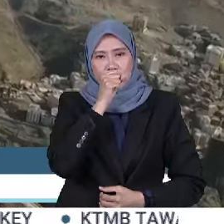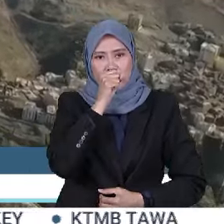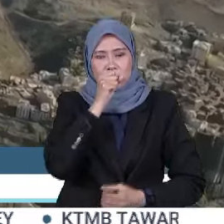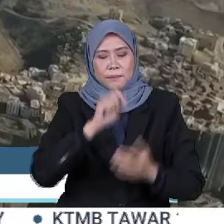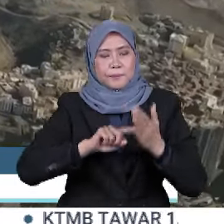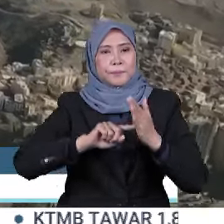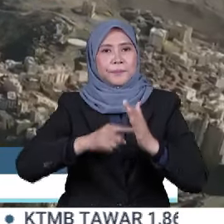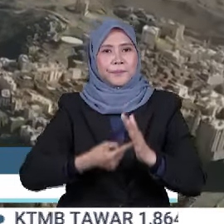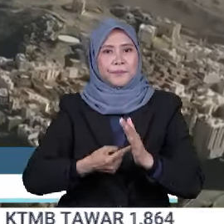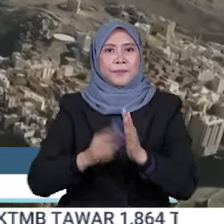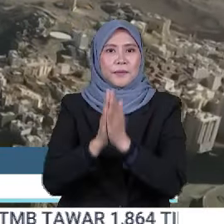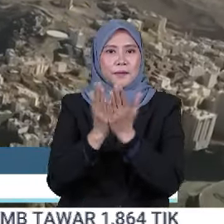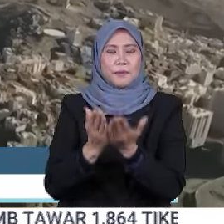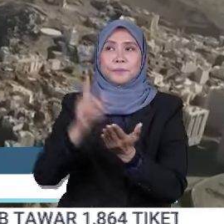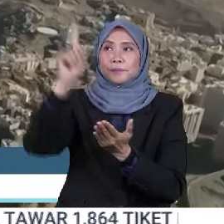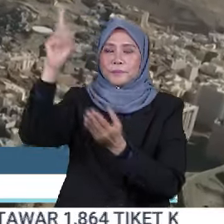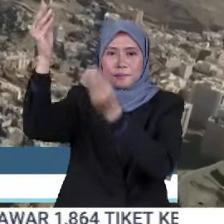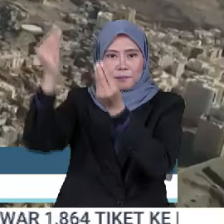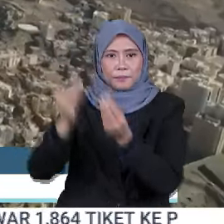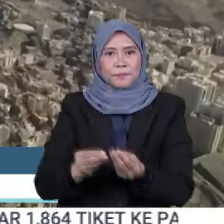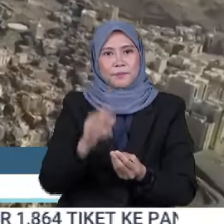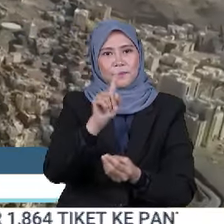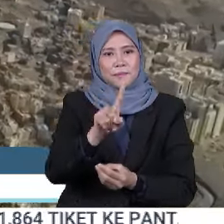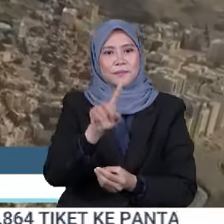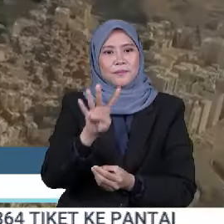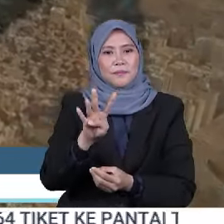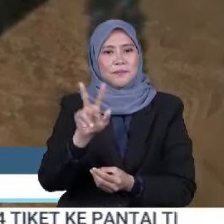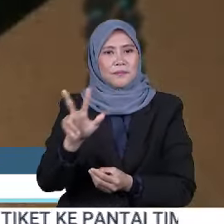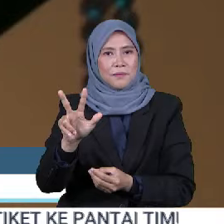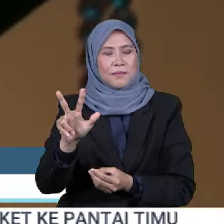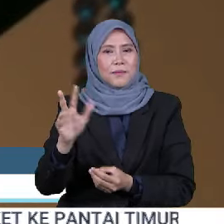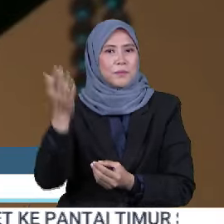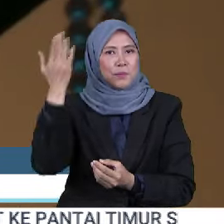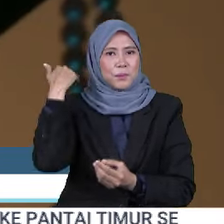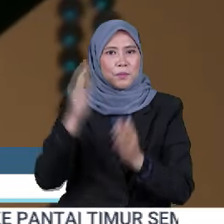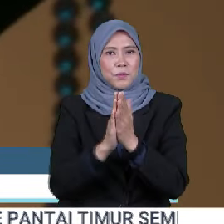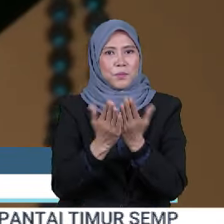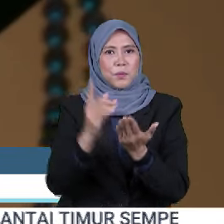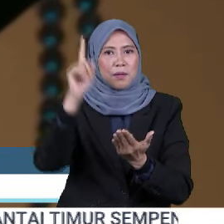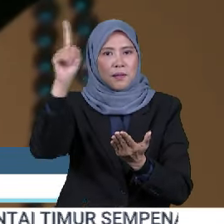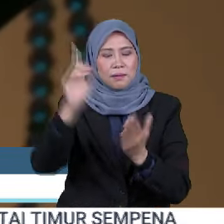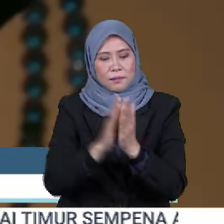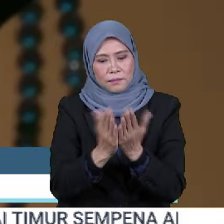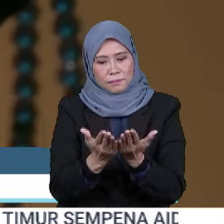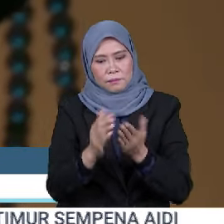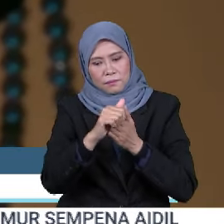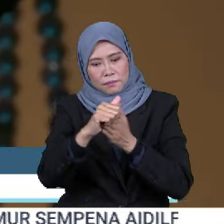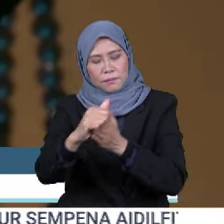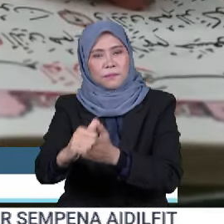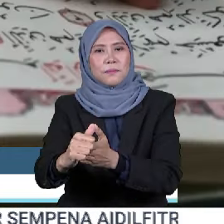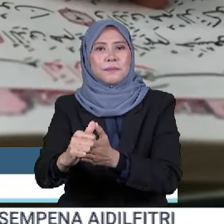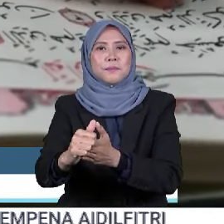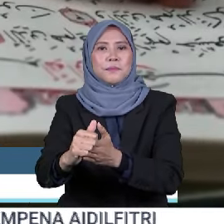Sejak diturunkan kira-kira 1413 tahun dahulu, Al-Quran menjadi kitab panduan hidup